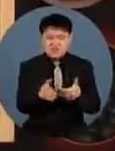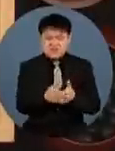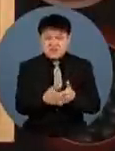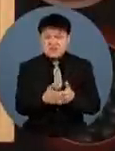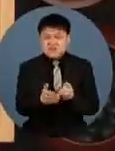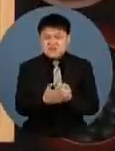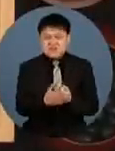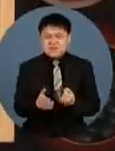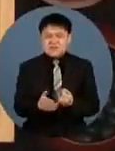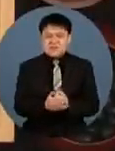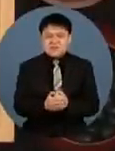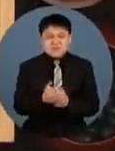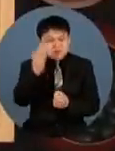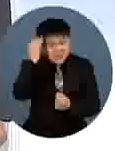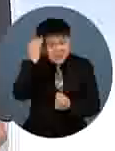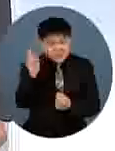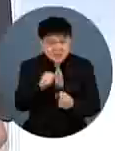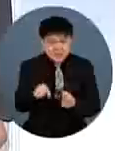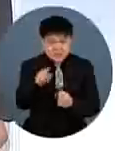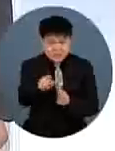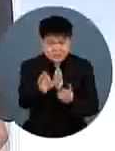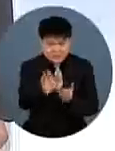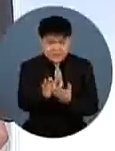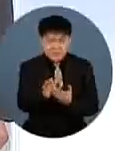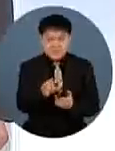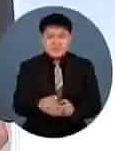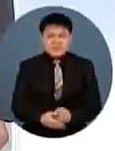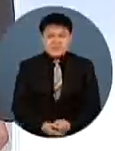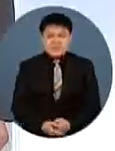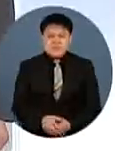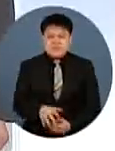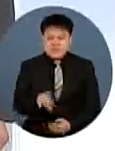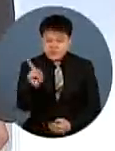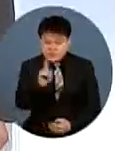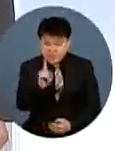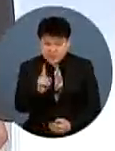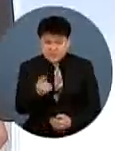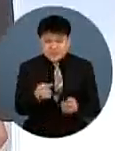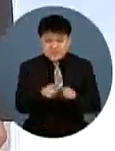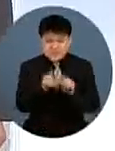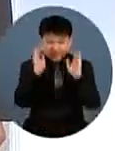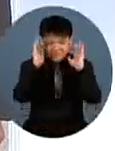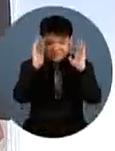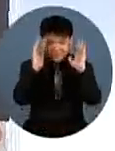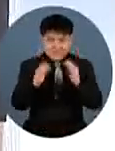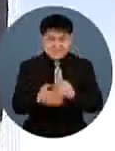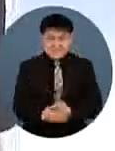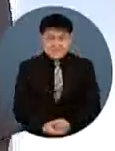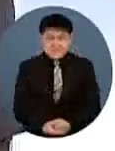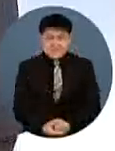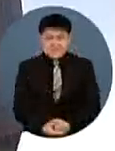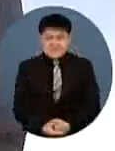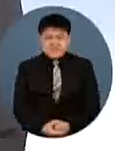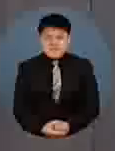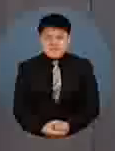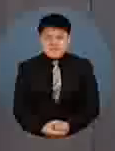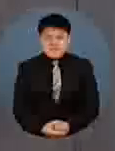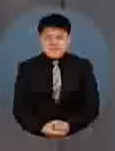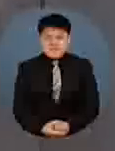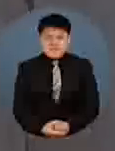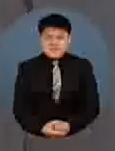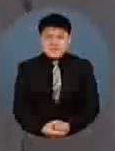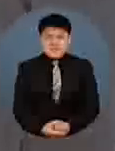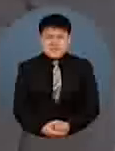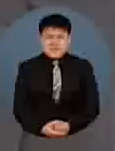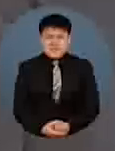그리고는 흙도 자리를 잡은 데까지 진행이 되었습니다. 네, 초반 포석 저희와 네. 함께 공부해 보도록 하겠습니다. 그렇습니다.